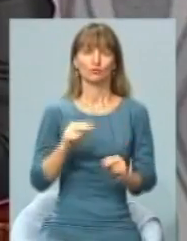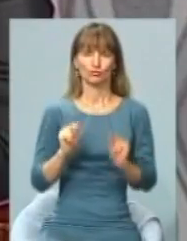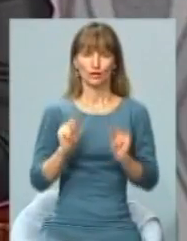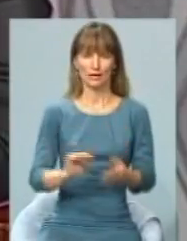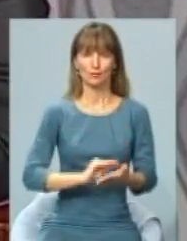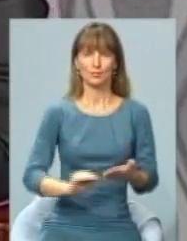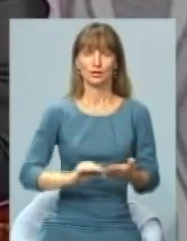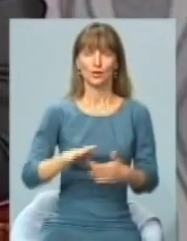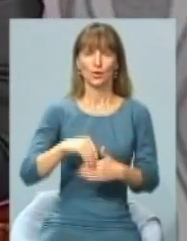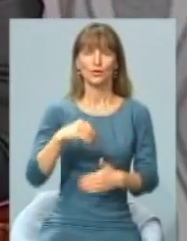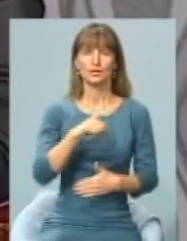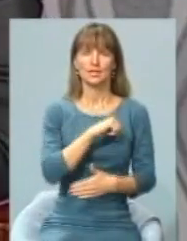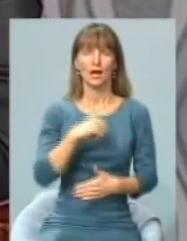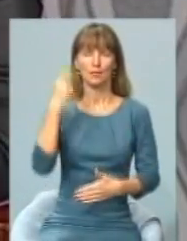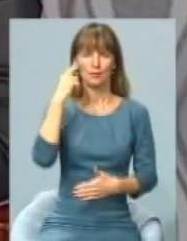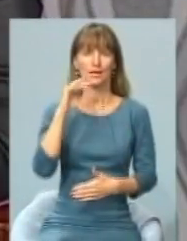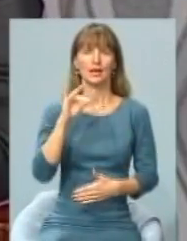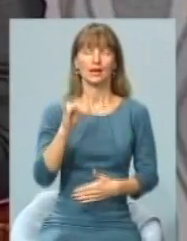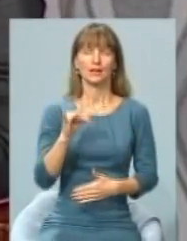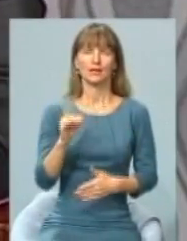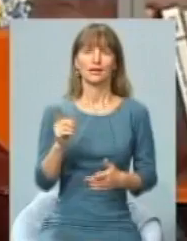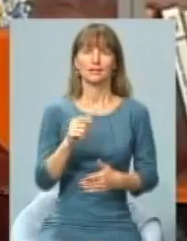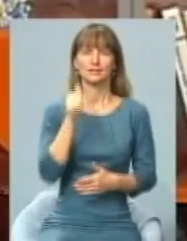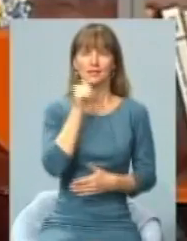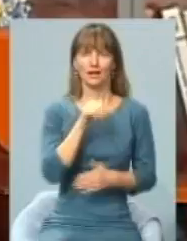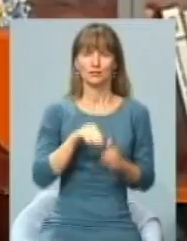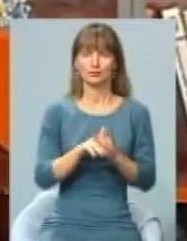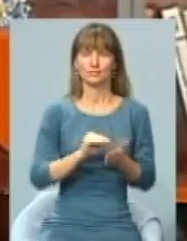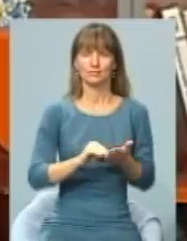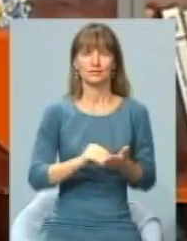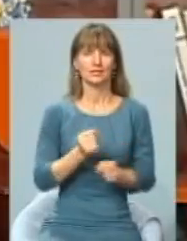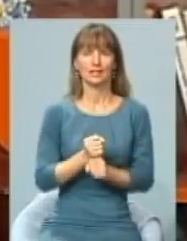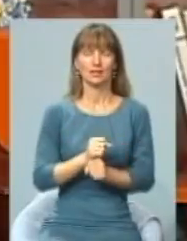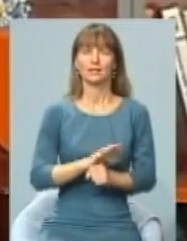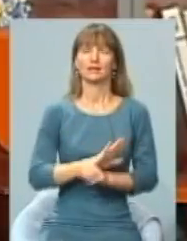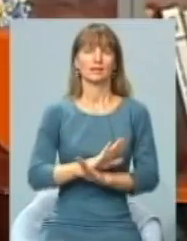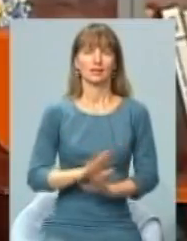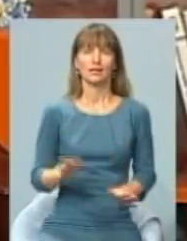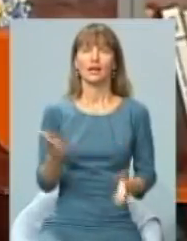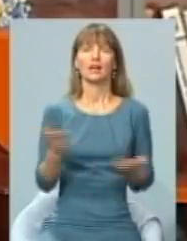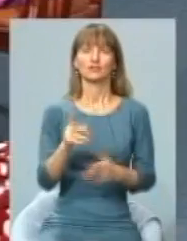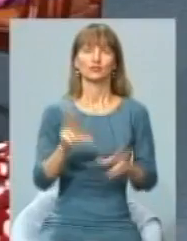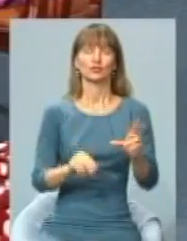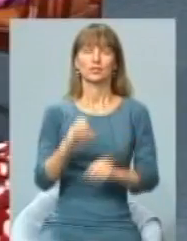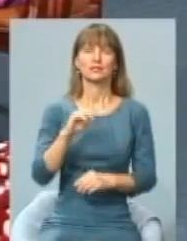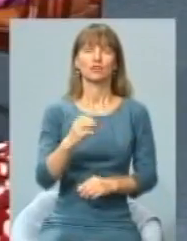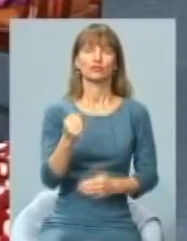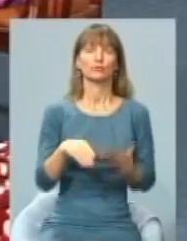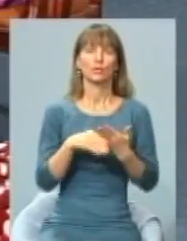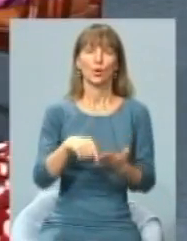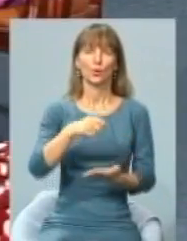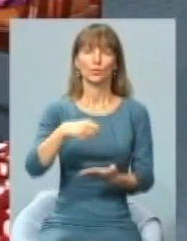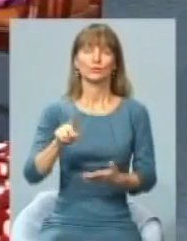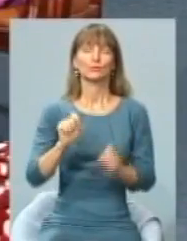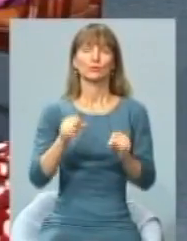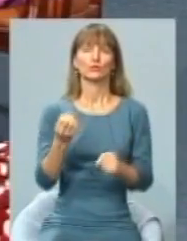все своїм розумом і шпаргалки не робиш? Ні. Це дуже правильно. Ну, а власне, як ти вважаєш, Саша, а за допомогою ручки що